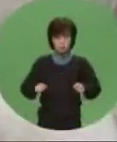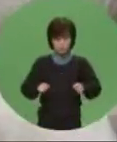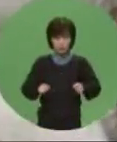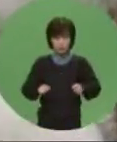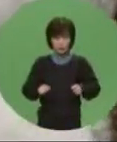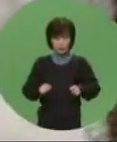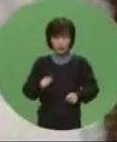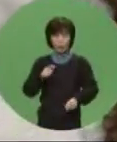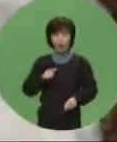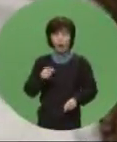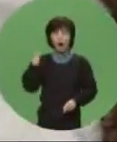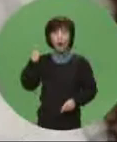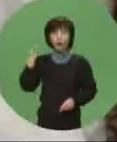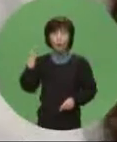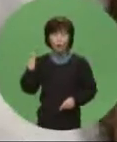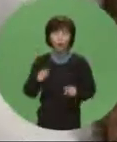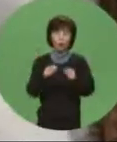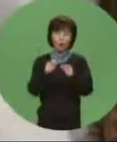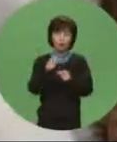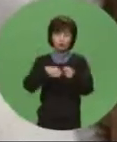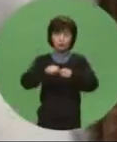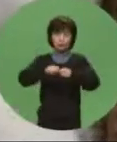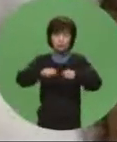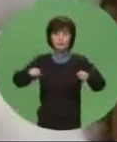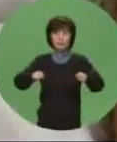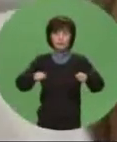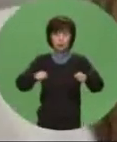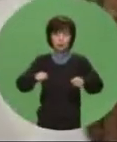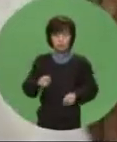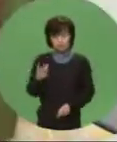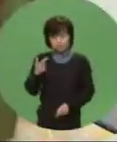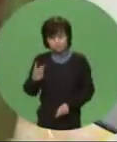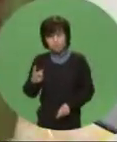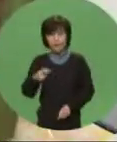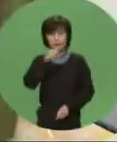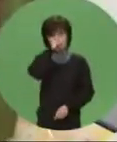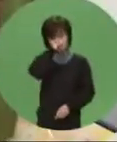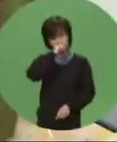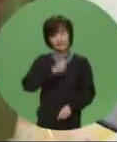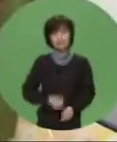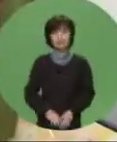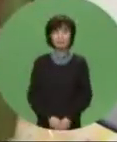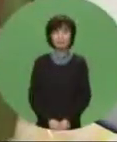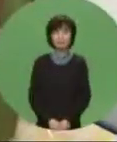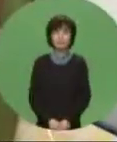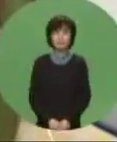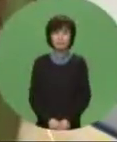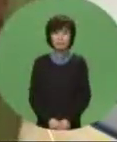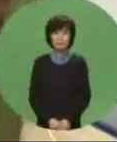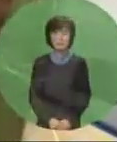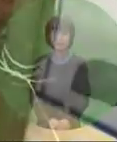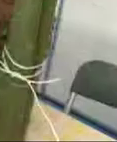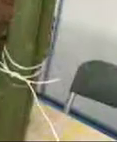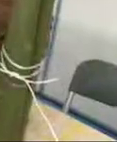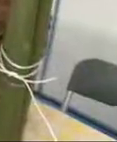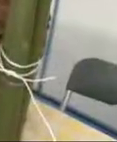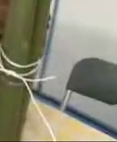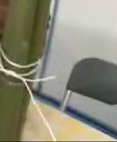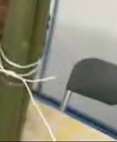結びと呼ばれ、縄がほどけにくく、門松作りの際にはこの結び目を使うそうです。